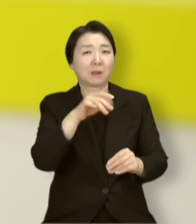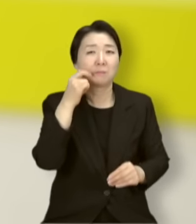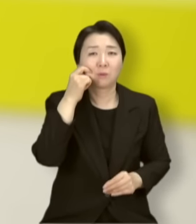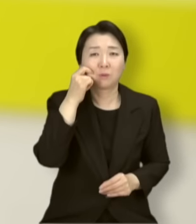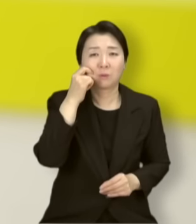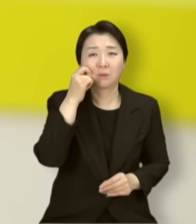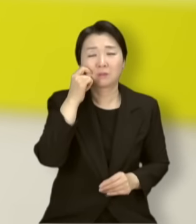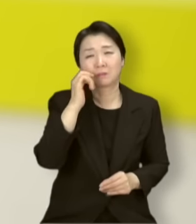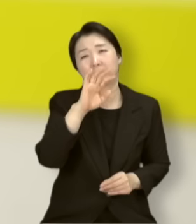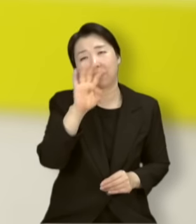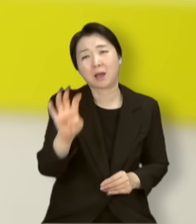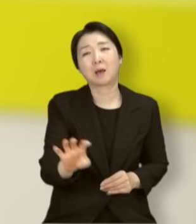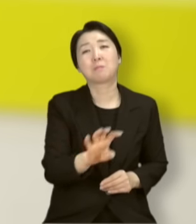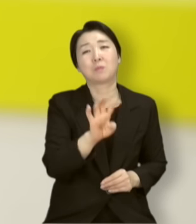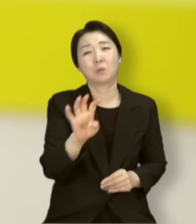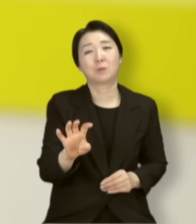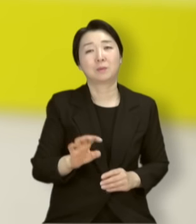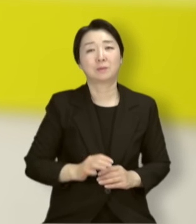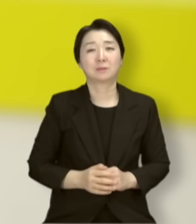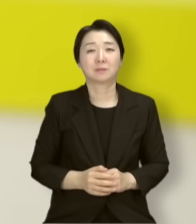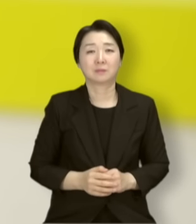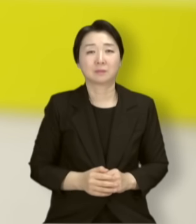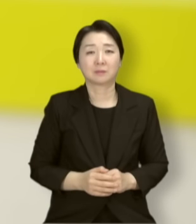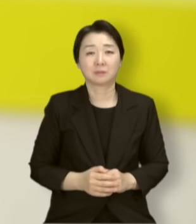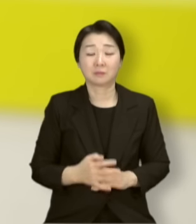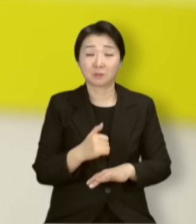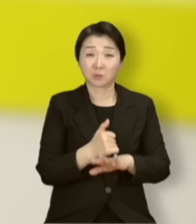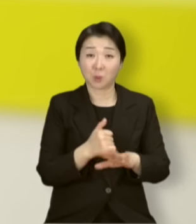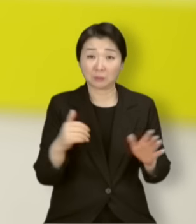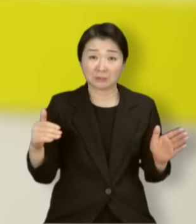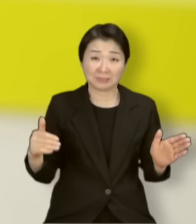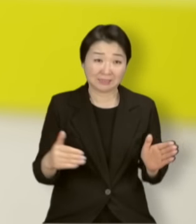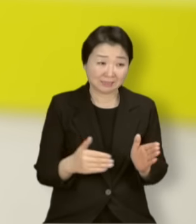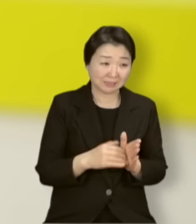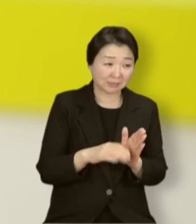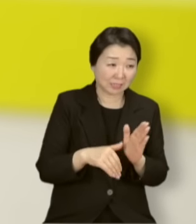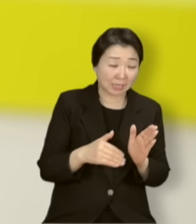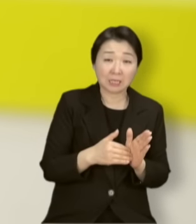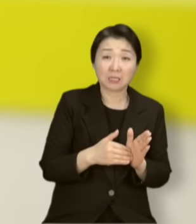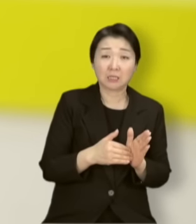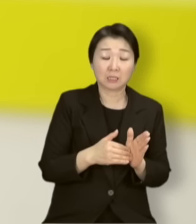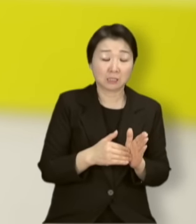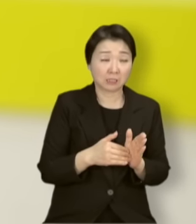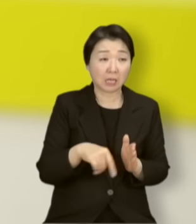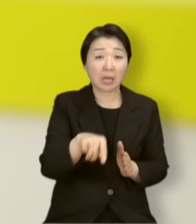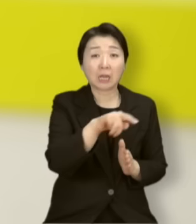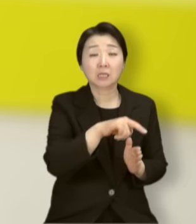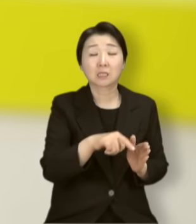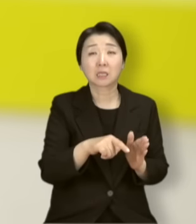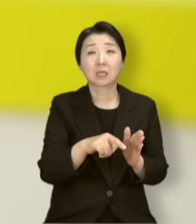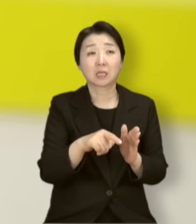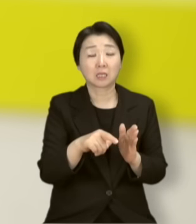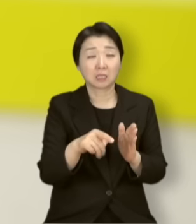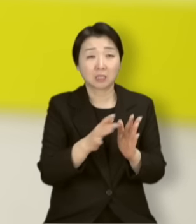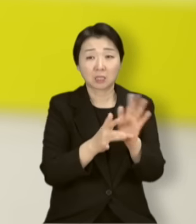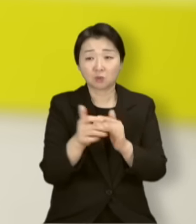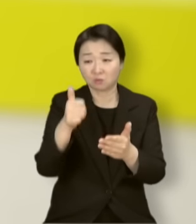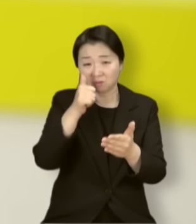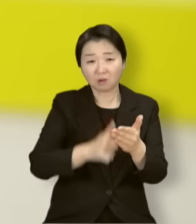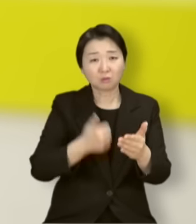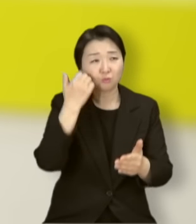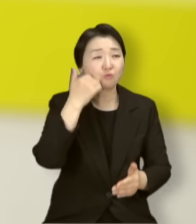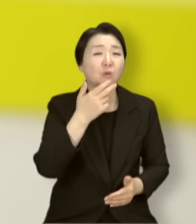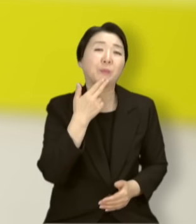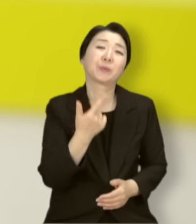못하고 네. 그게 계속 반복됐다니까요. 그러니까 끝날 때까지 애들 중에서 주님 영접한 애들이